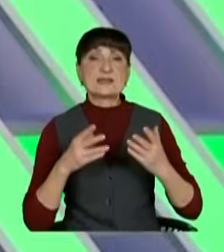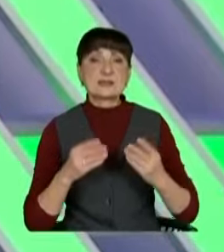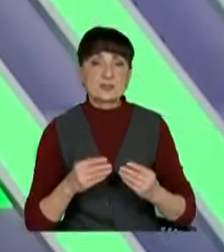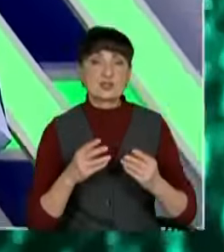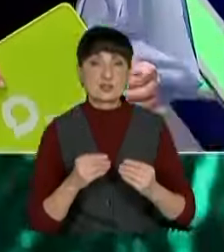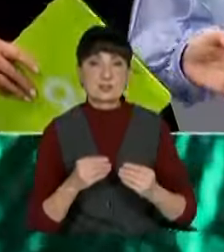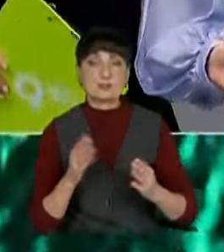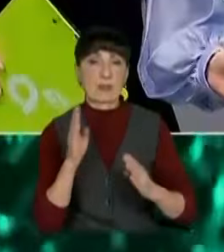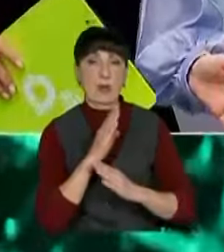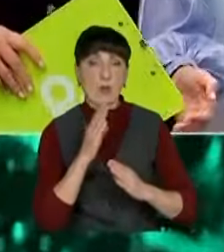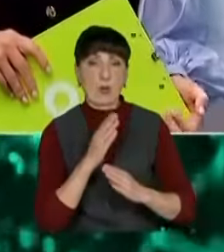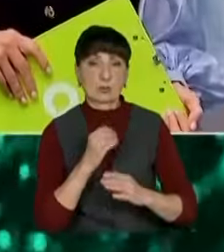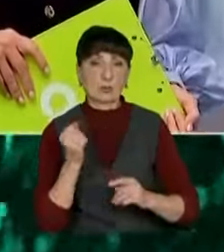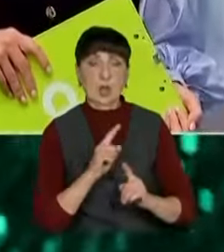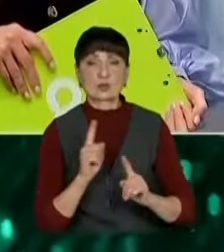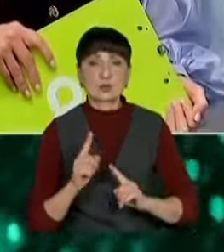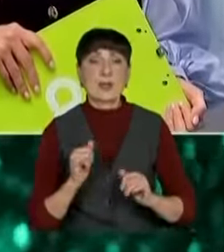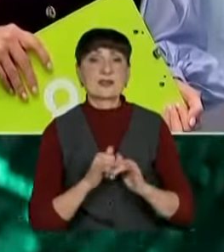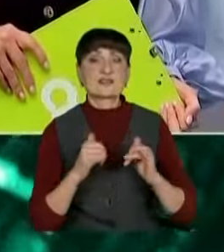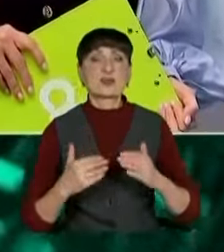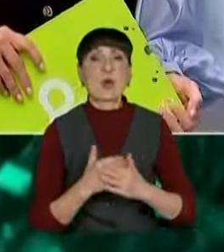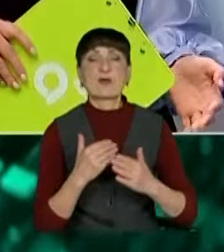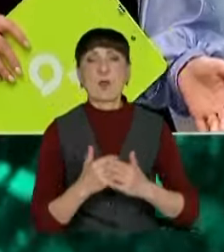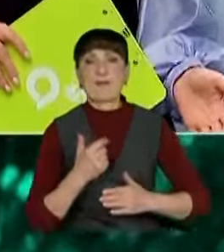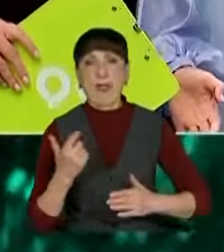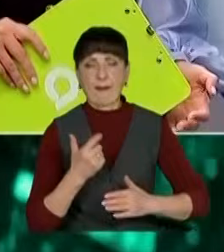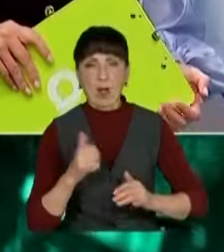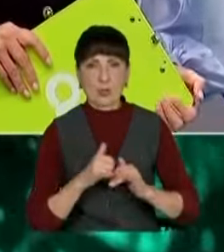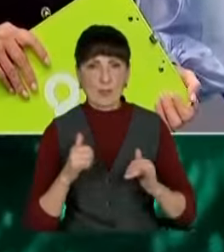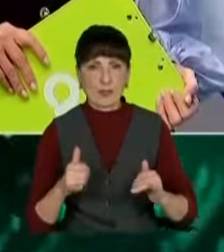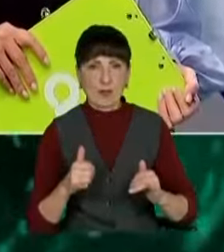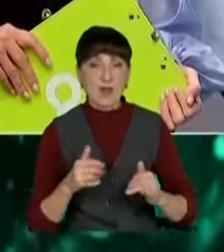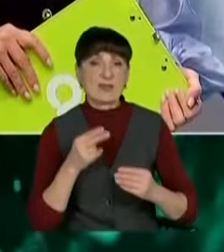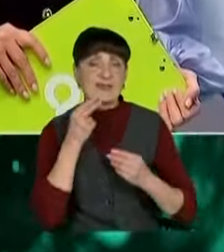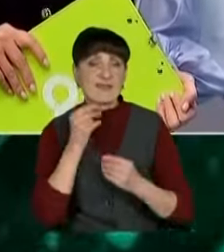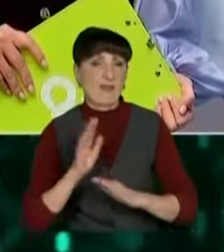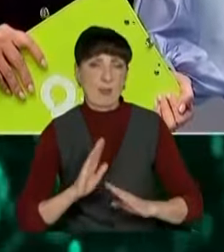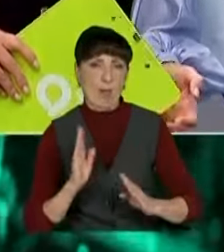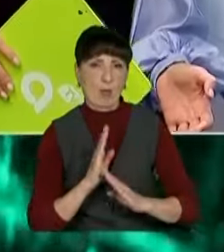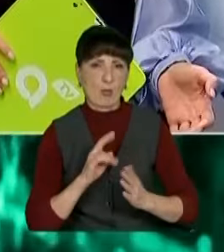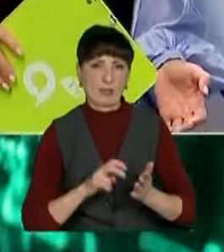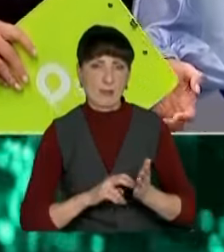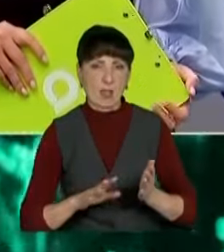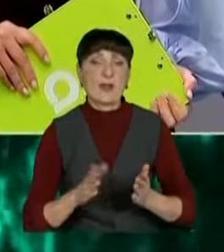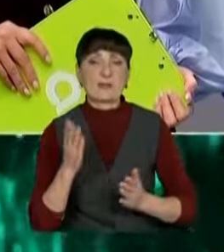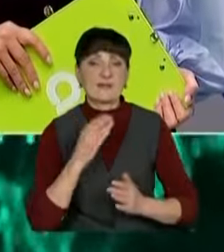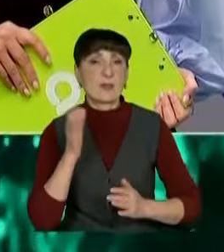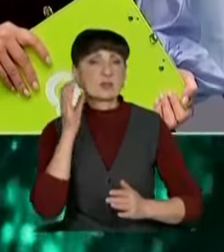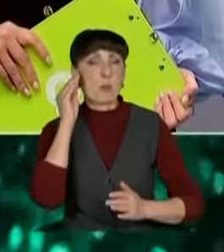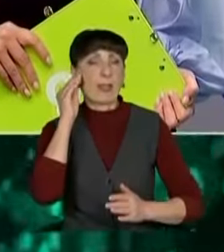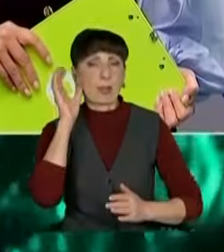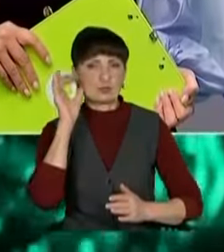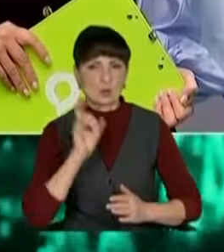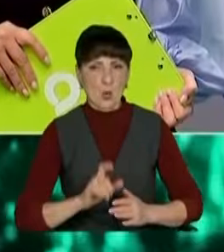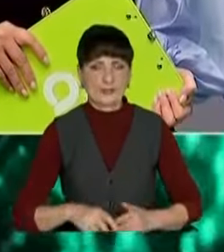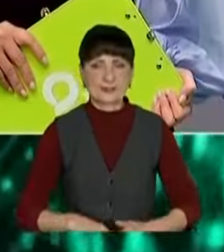последствия температурных шоков, но и развить новые секторы экономики, менее подверженные климатическим изменениям. Давайте послушаем мнение эксперта